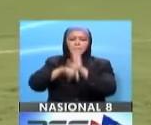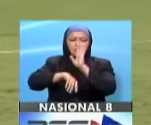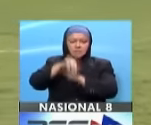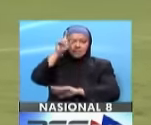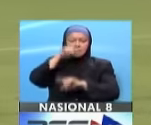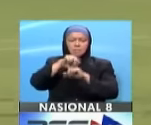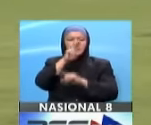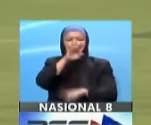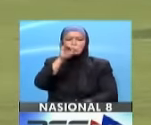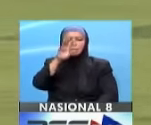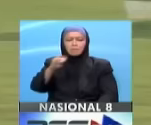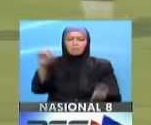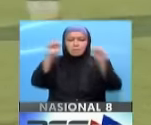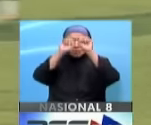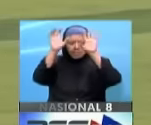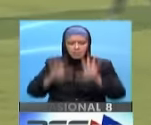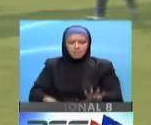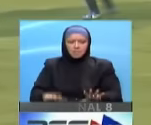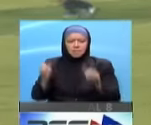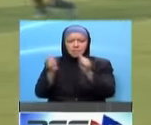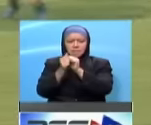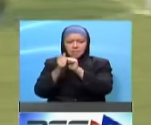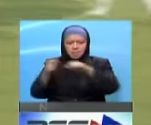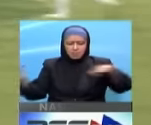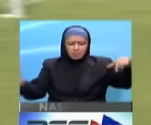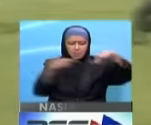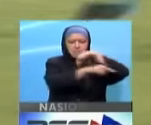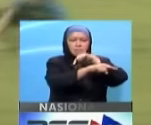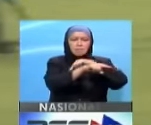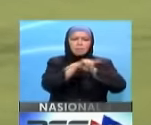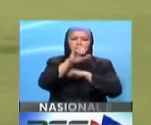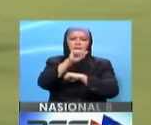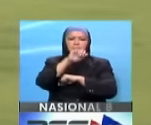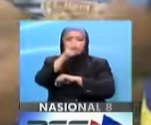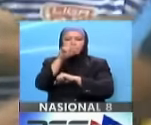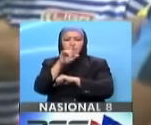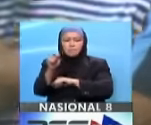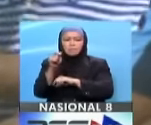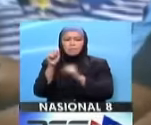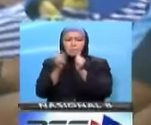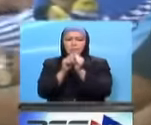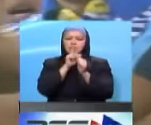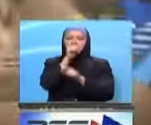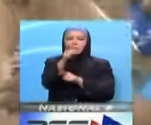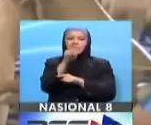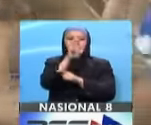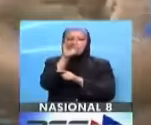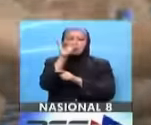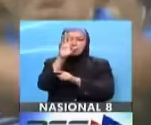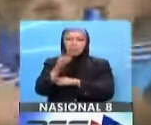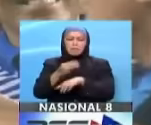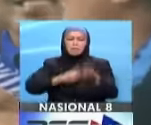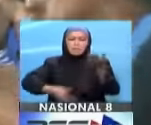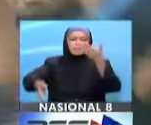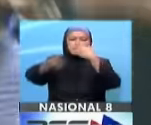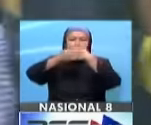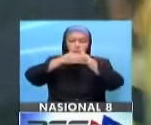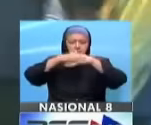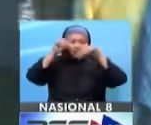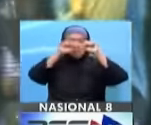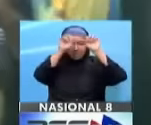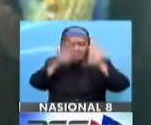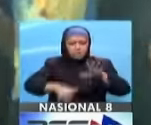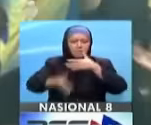Alam dengan gol kedua hasil jaringan Syed Muhammad Aizad. Jaringan itu memastikan UiTM Shah Alam pulang selaku juara dengan wang tunai